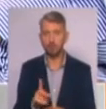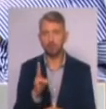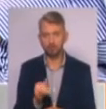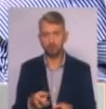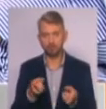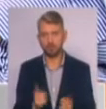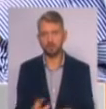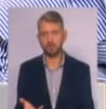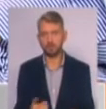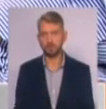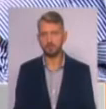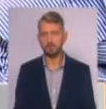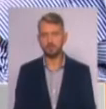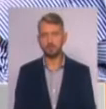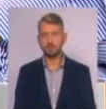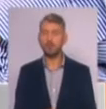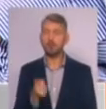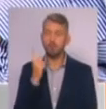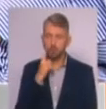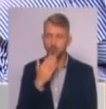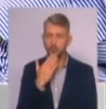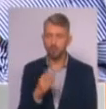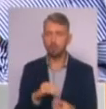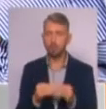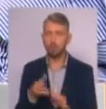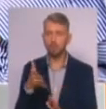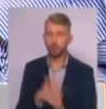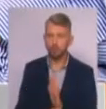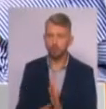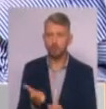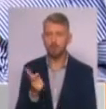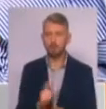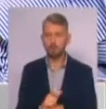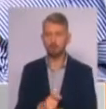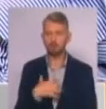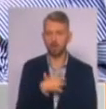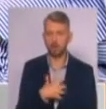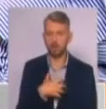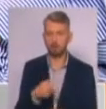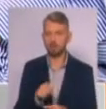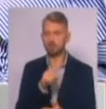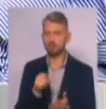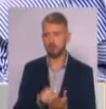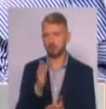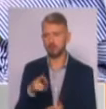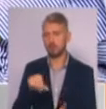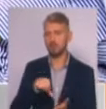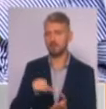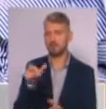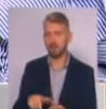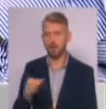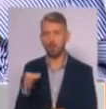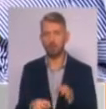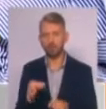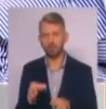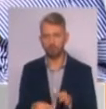справді. Так, почули, дуже дякуємо. Проблема зрозуміла, ну, звичайно, більш актуальним це питання було б для представника екологічної комісії,